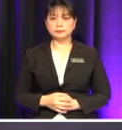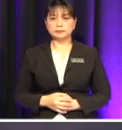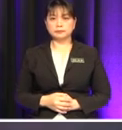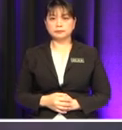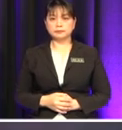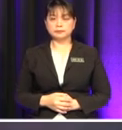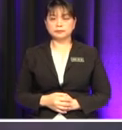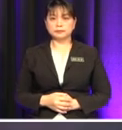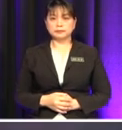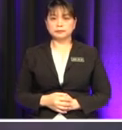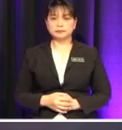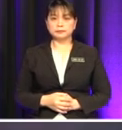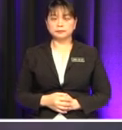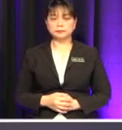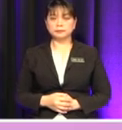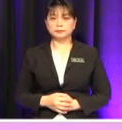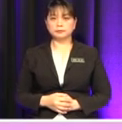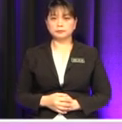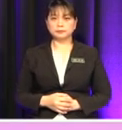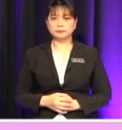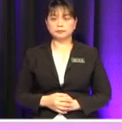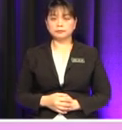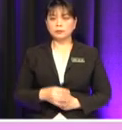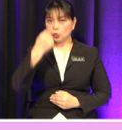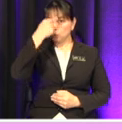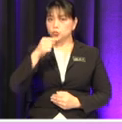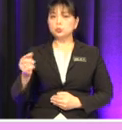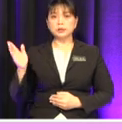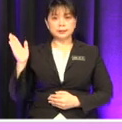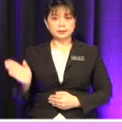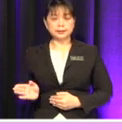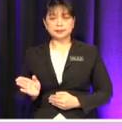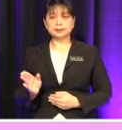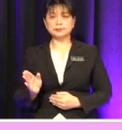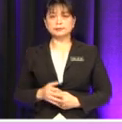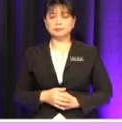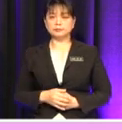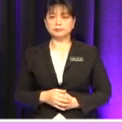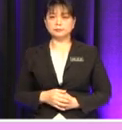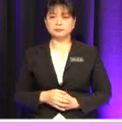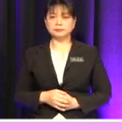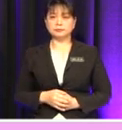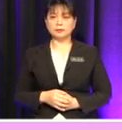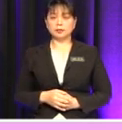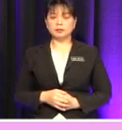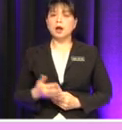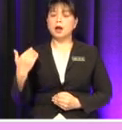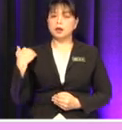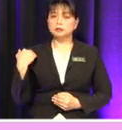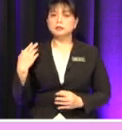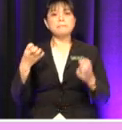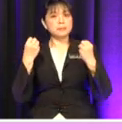yaitu aneka pelengkap Oke untuk yang ini event Oke dia udah ada banyak soal